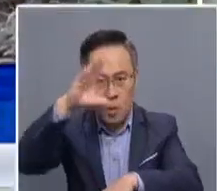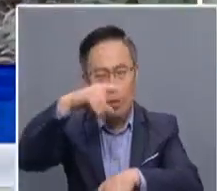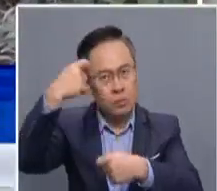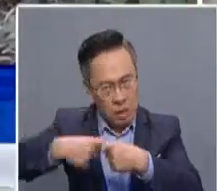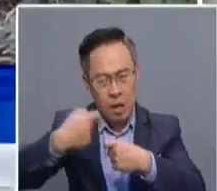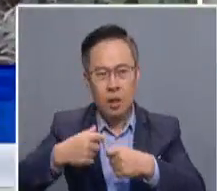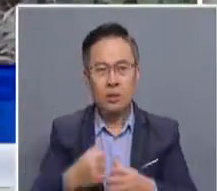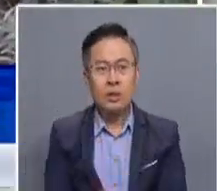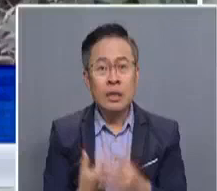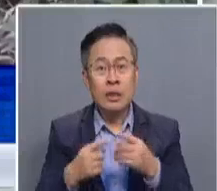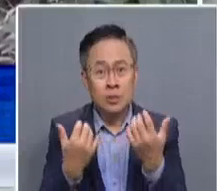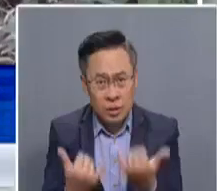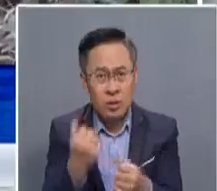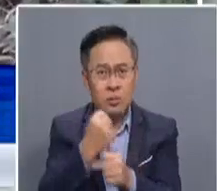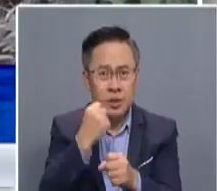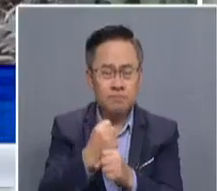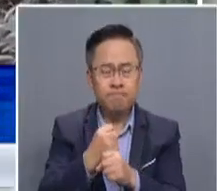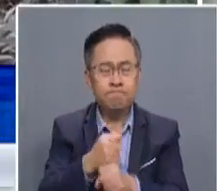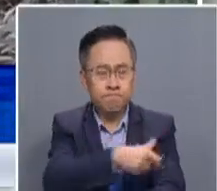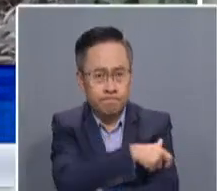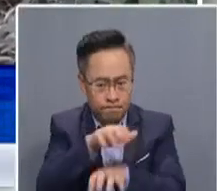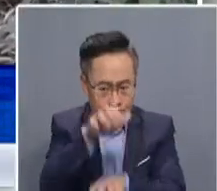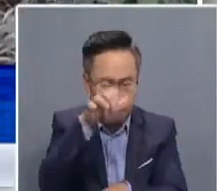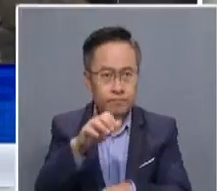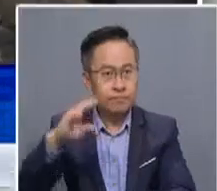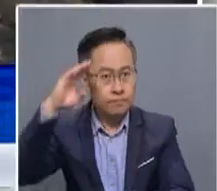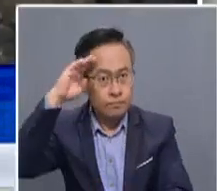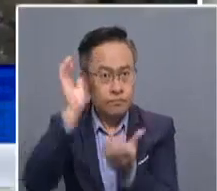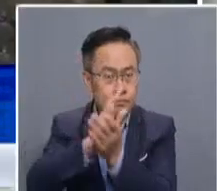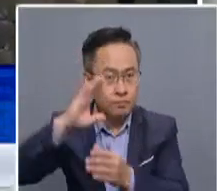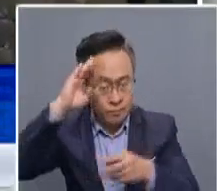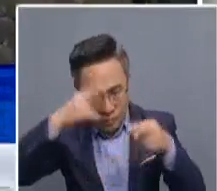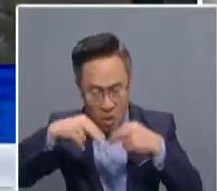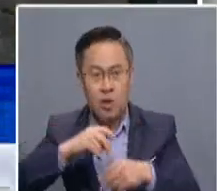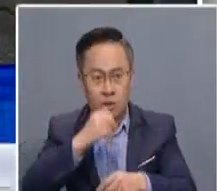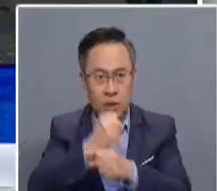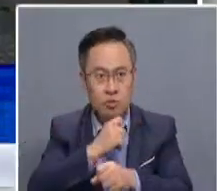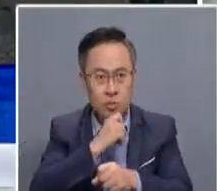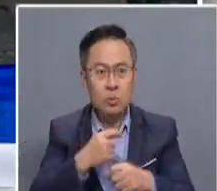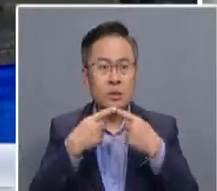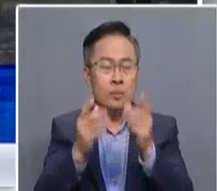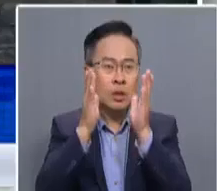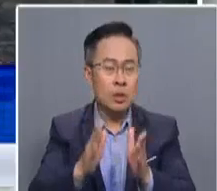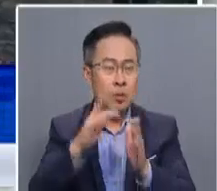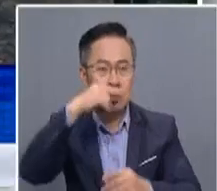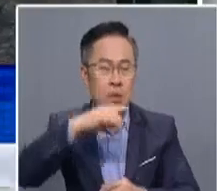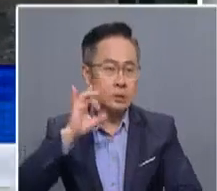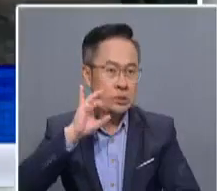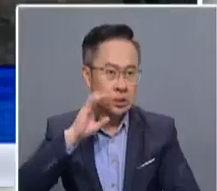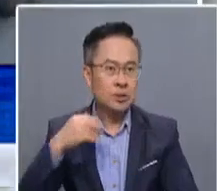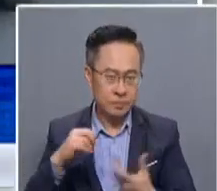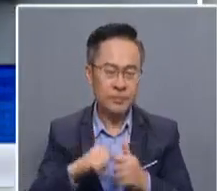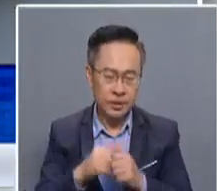ำรวจฝ่ายปกครองเนี่ยก็จับได้หลายกรณีแต่กรณีที่ให้ทำให้เราเห็นก็คือบางครั้งเนี่ยคนไทยเราเองเนี่ยนะครับ